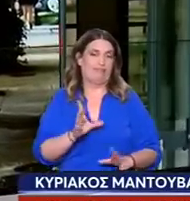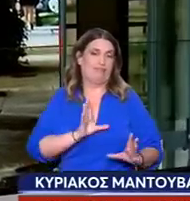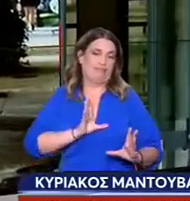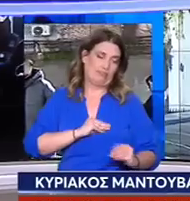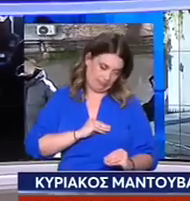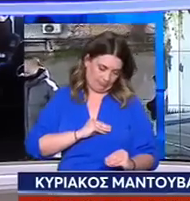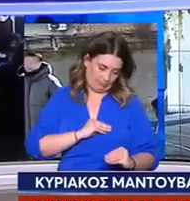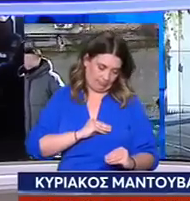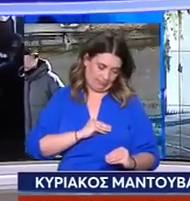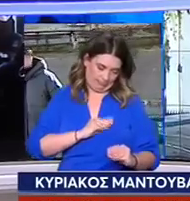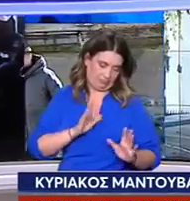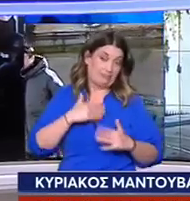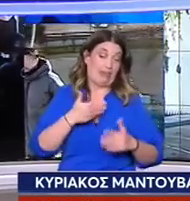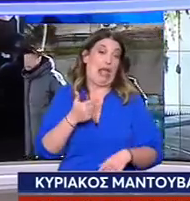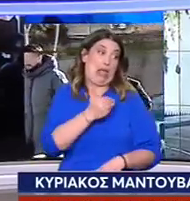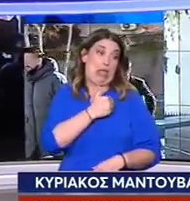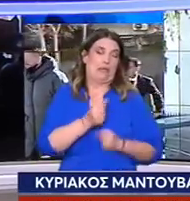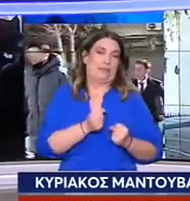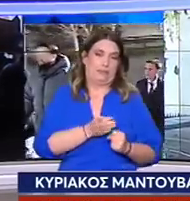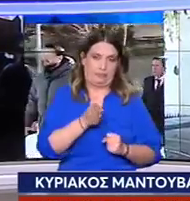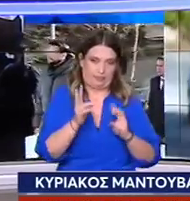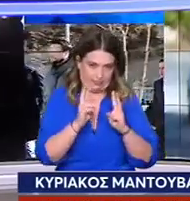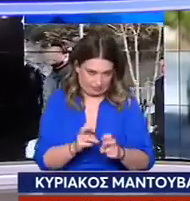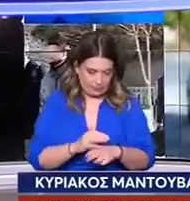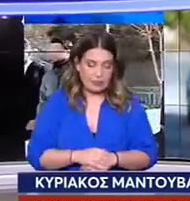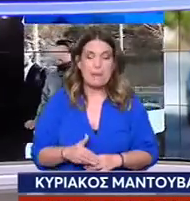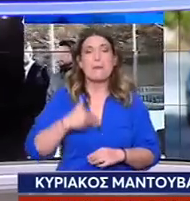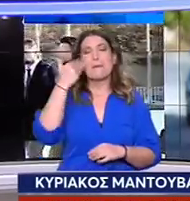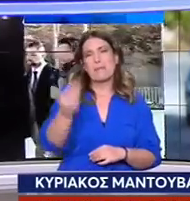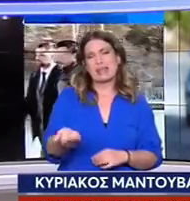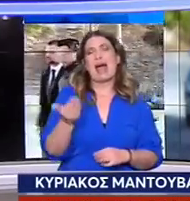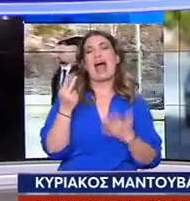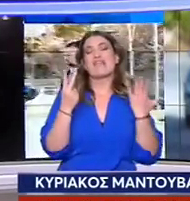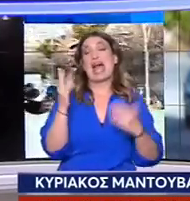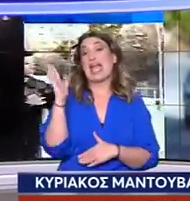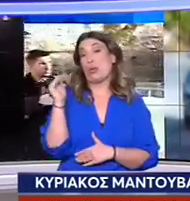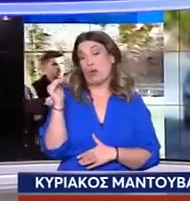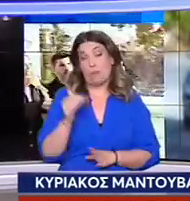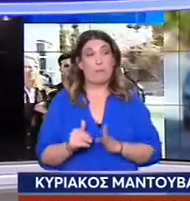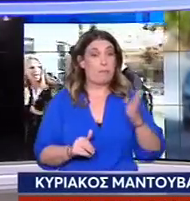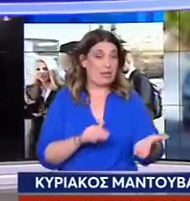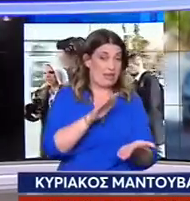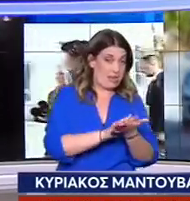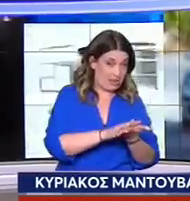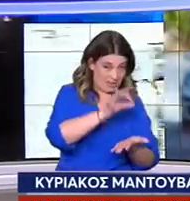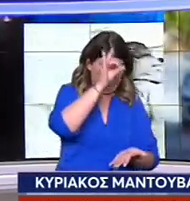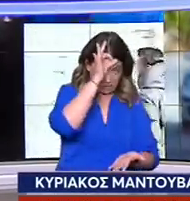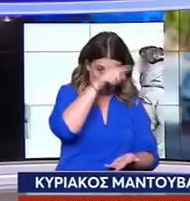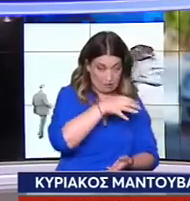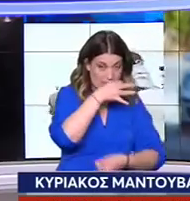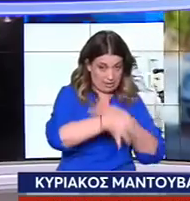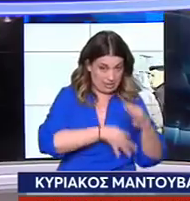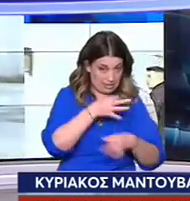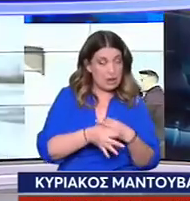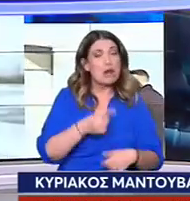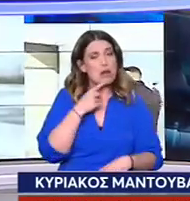του ιδίου έτους, όταν κατέθεται στην αστυνομία για την υπόθεση, είχε πει ότι υπήρχε τηλεφωνική επικοινωνία τόσο στις 8 όσο και στις